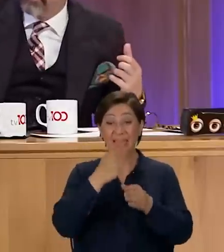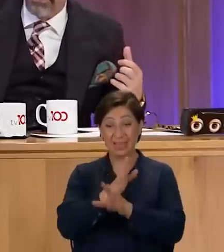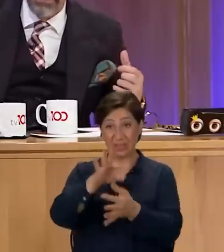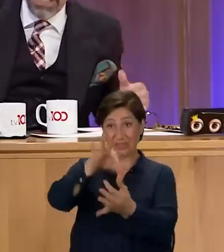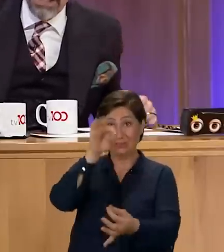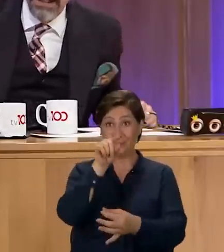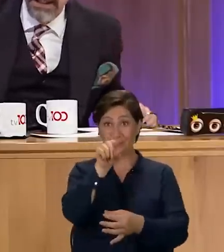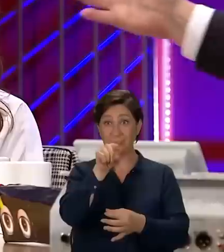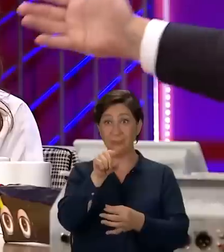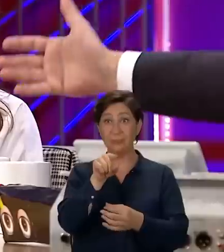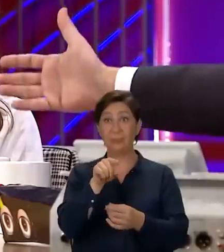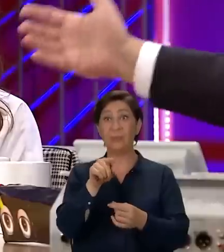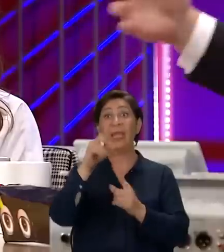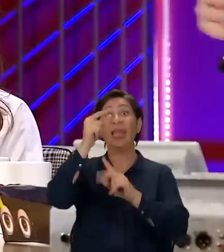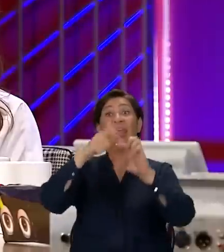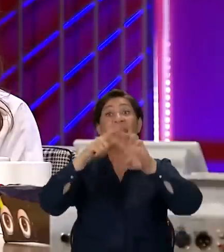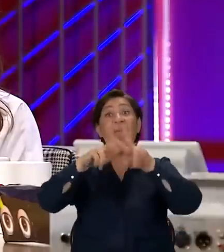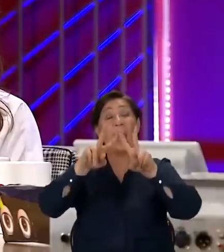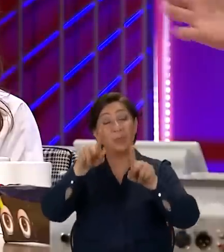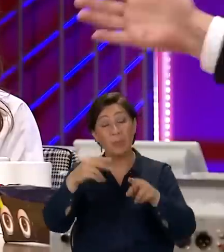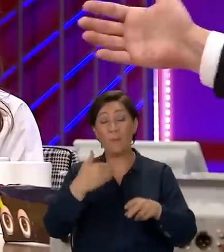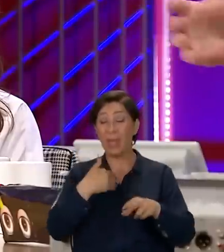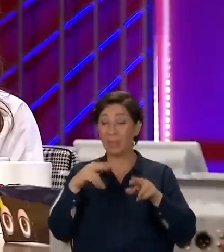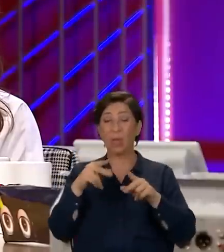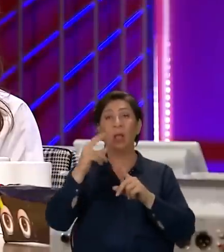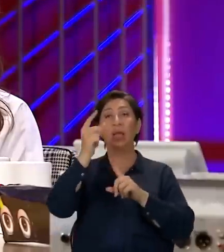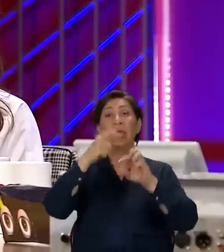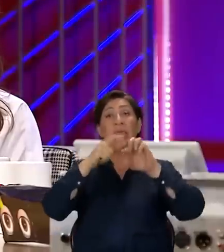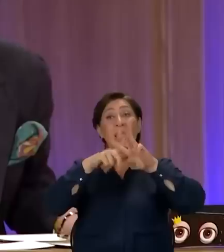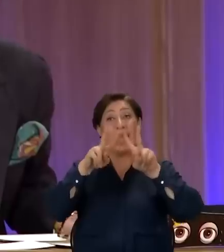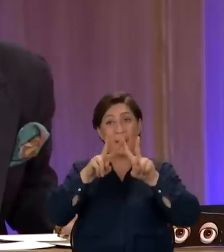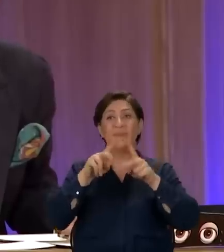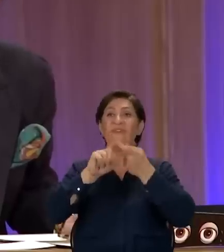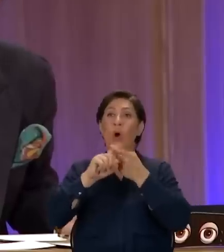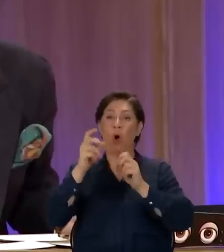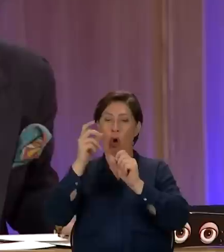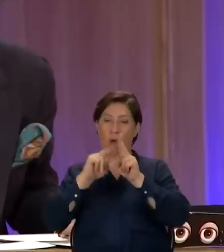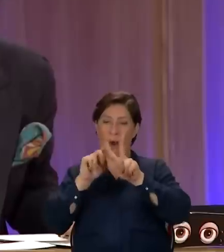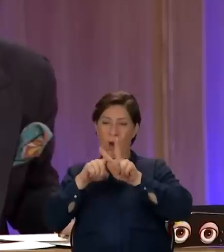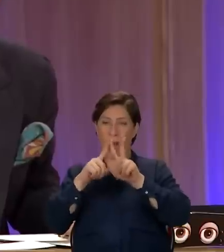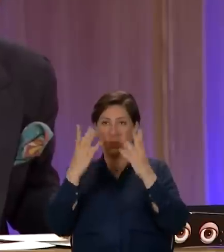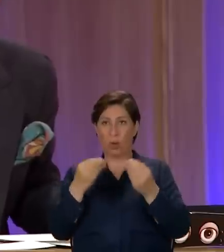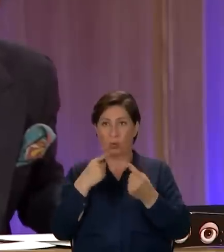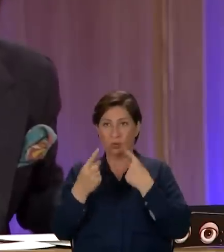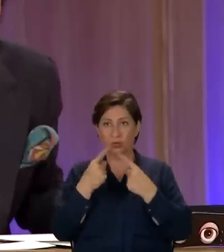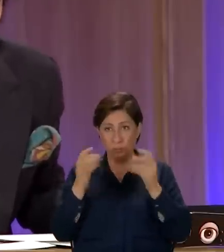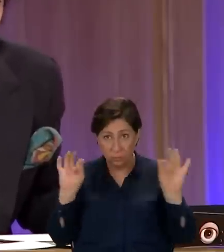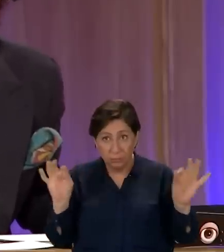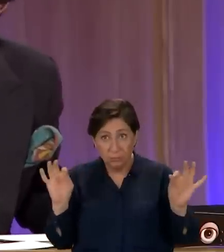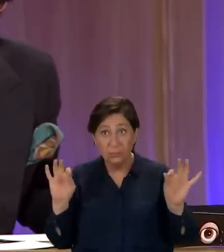kişilerin, yani İrem gibi, ben gibi, biz İrem ve Okan olarak konuşuyoruz değil mi? Ha? Ama